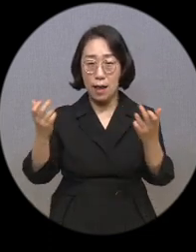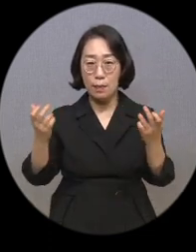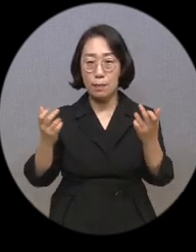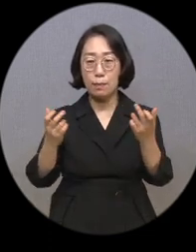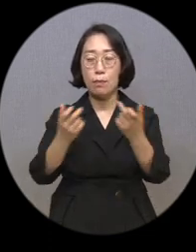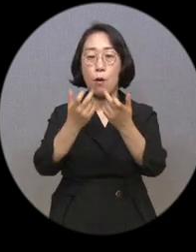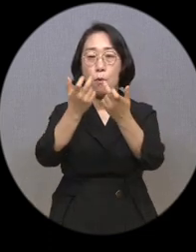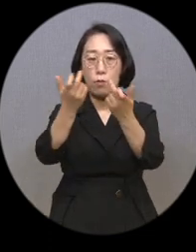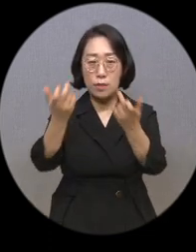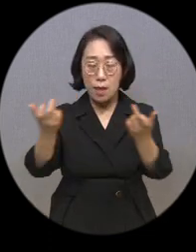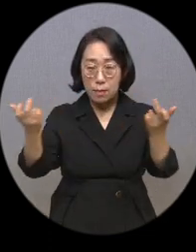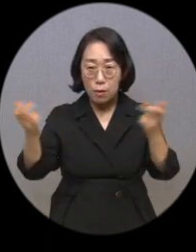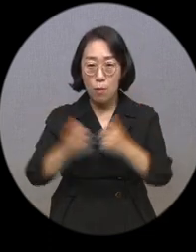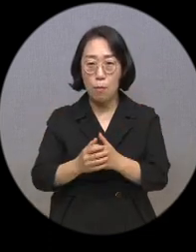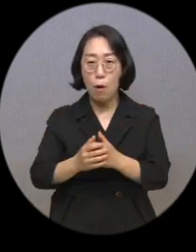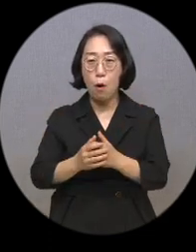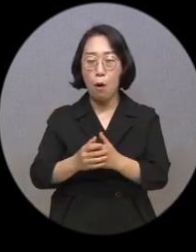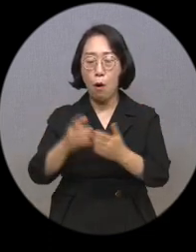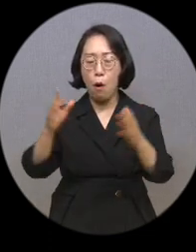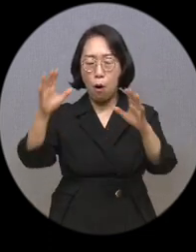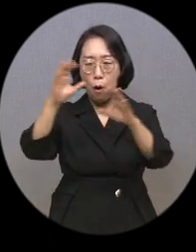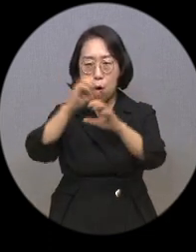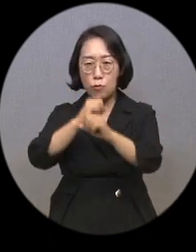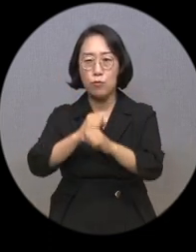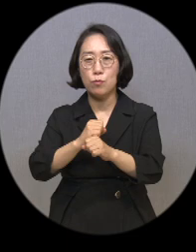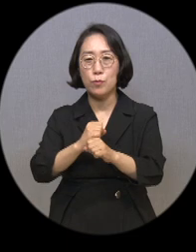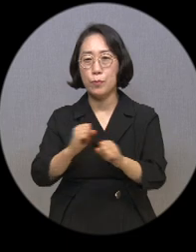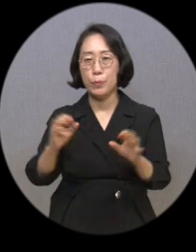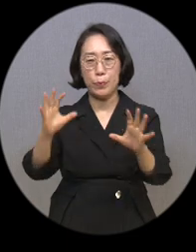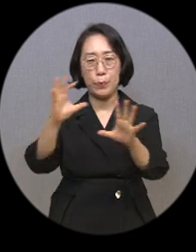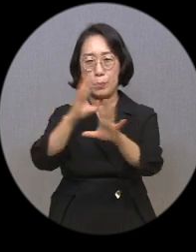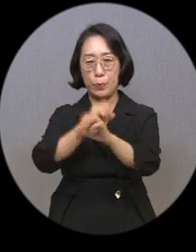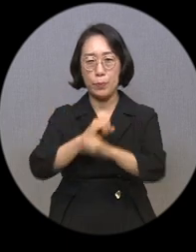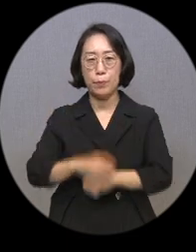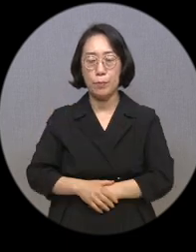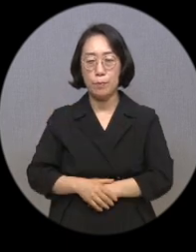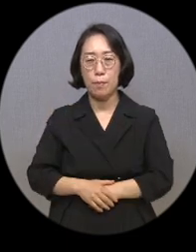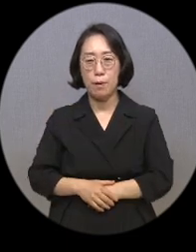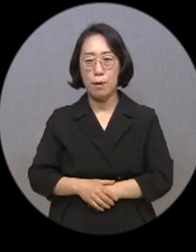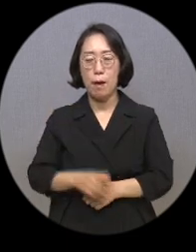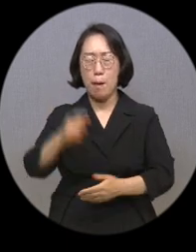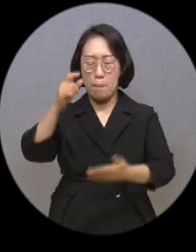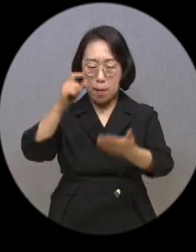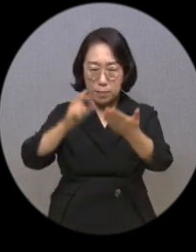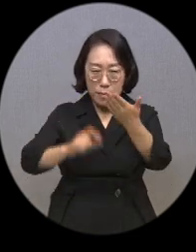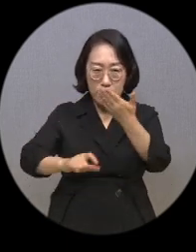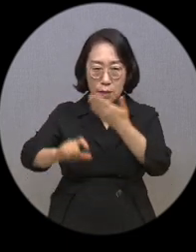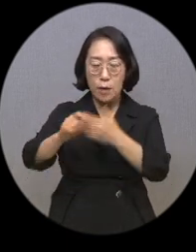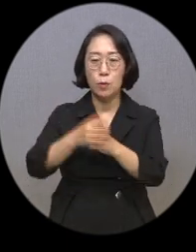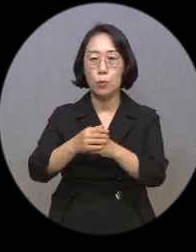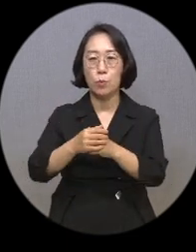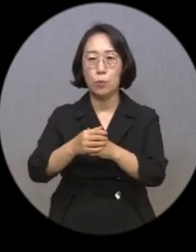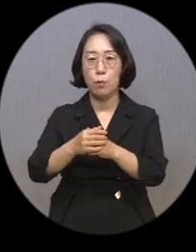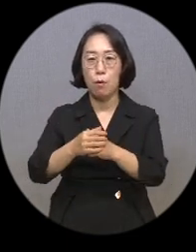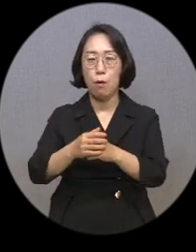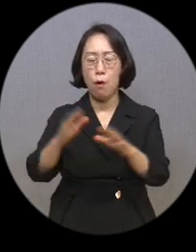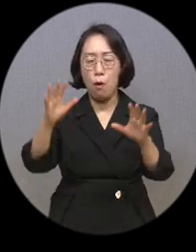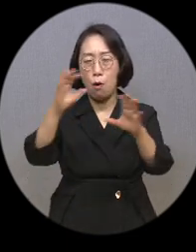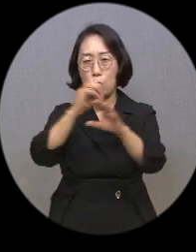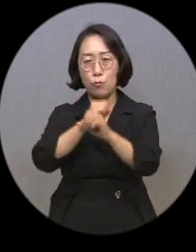산 넘어서 어둠을 살라먹고 산 넘어서 밤새도록 어둠을 살라먹고